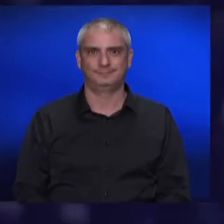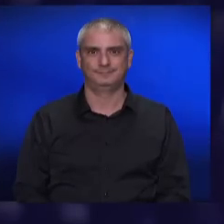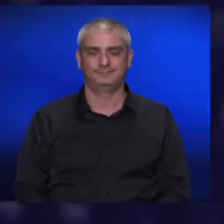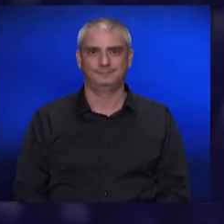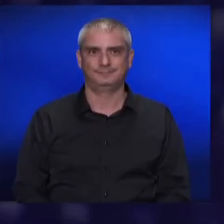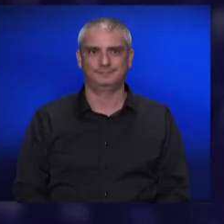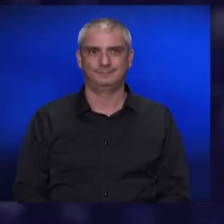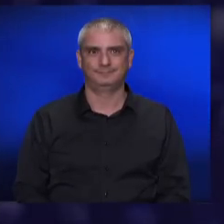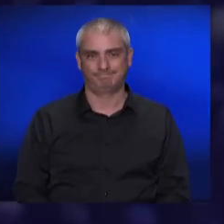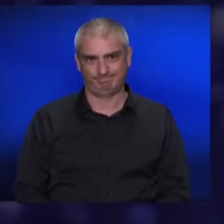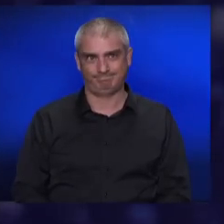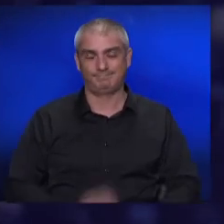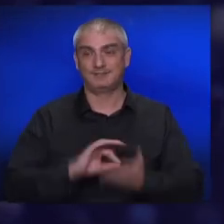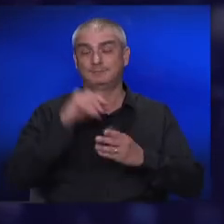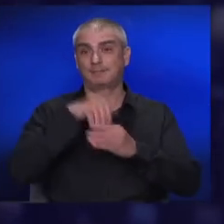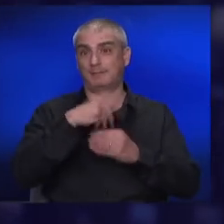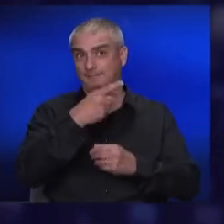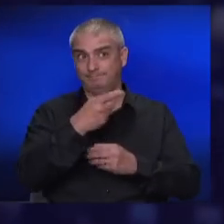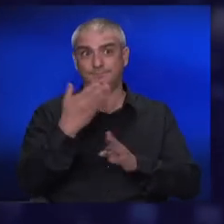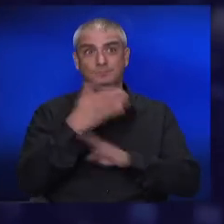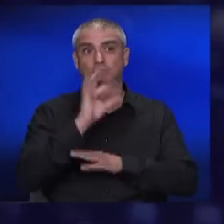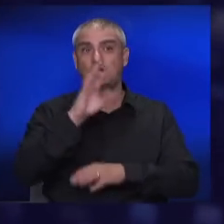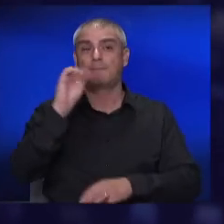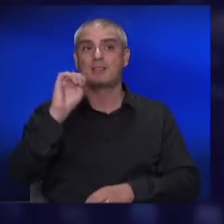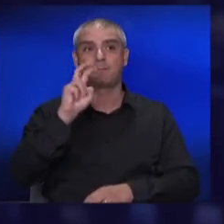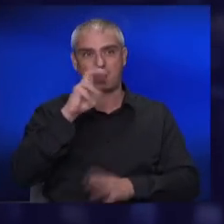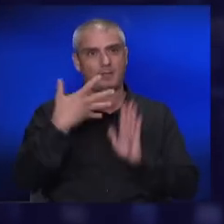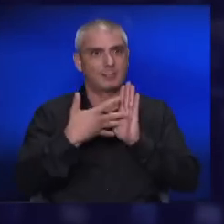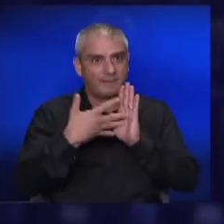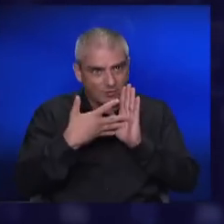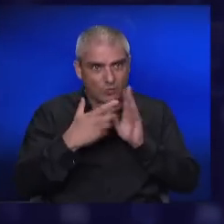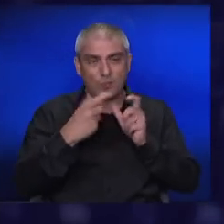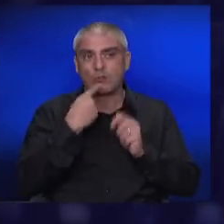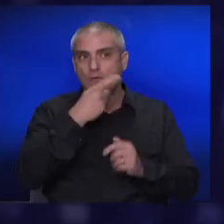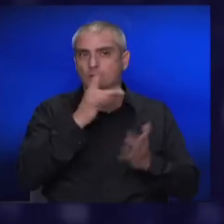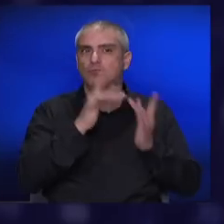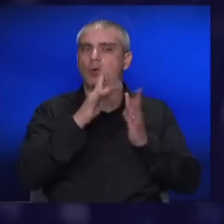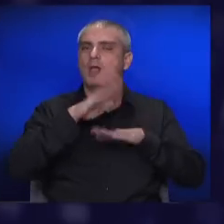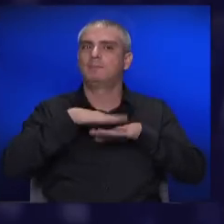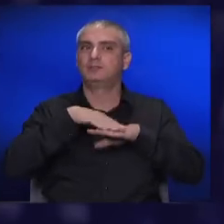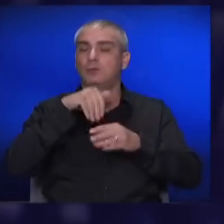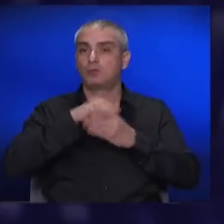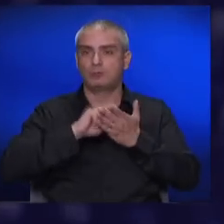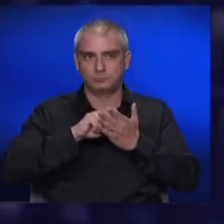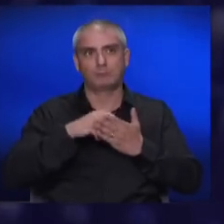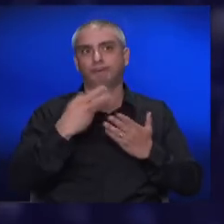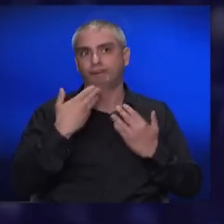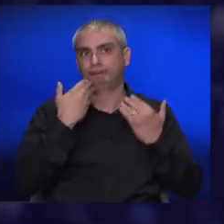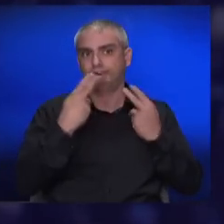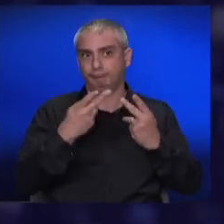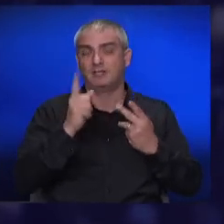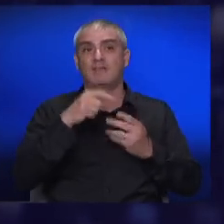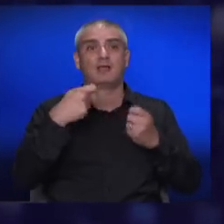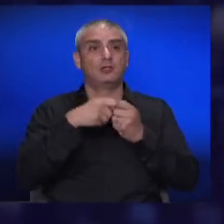ממשרד הפנים נמסר בתגובה, פניותיו של מנם חלבי נבדקו על ידי אגף הדוברות מול גורמי המקצוע במשרד ונענו. בנוגע ליועץ אמיר בשה, משרד הפנים